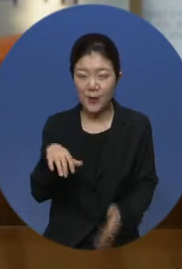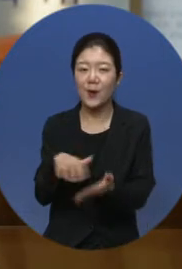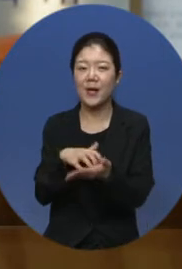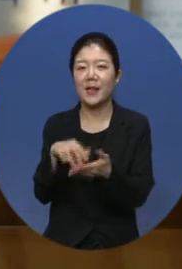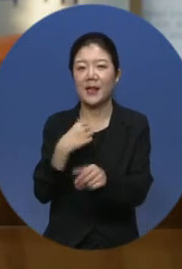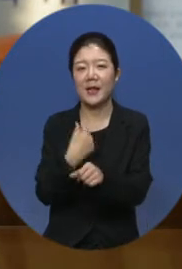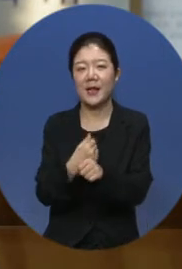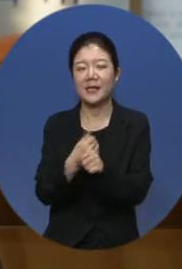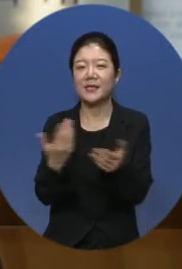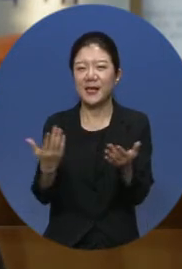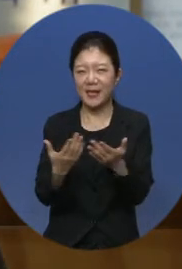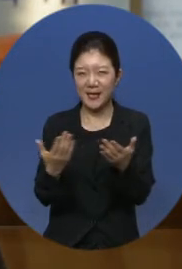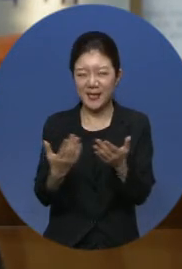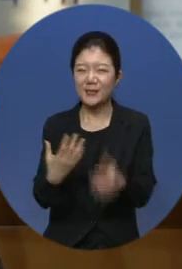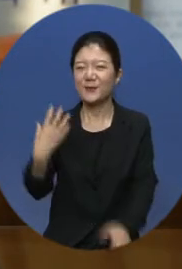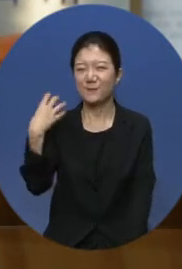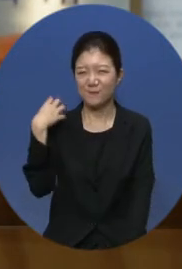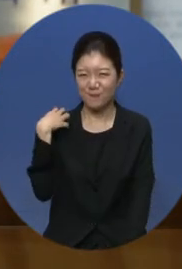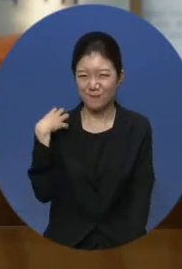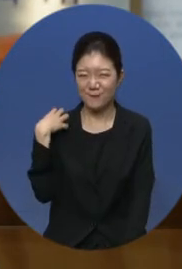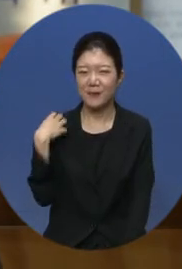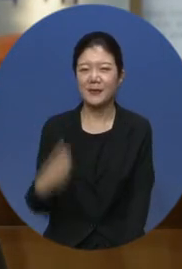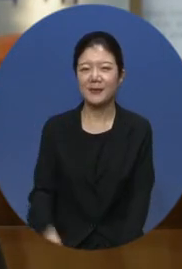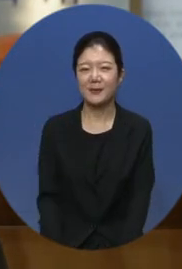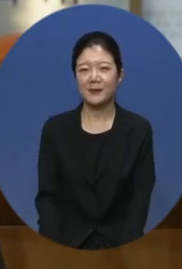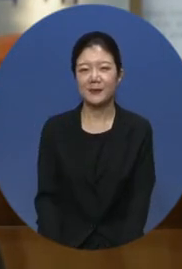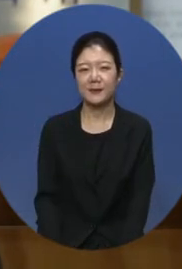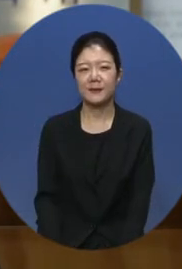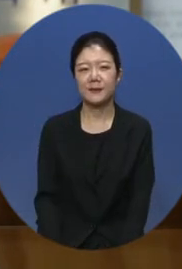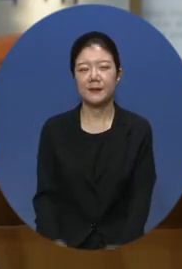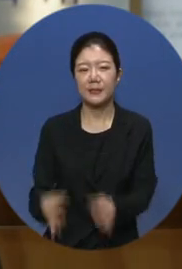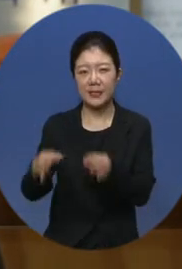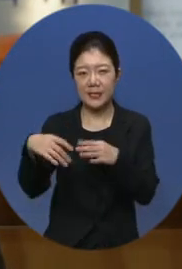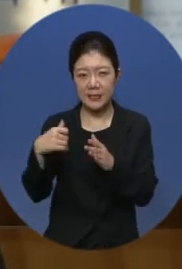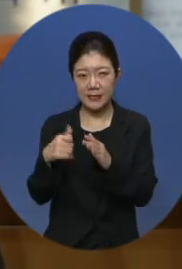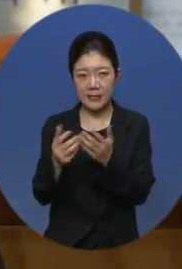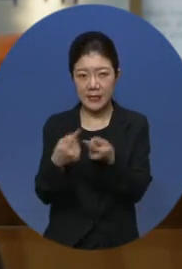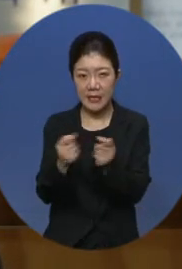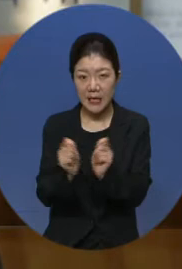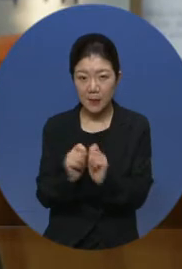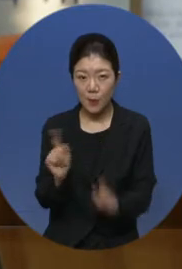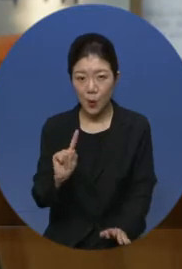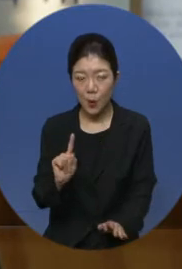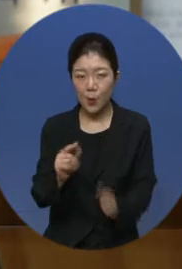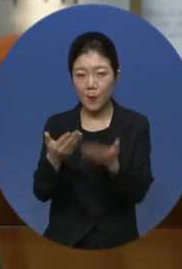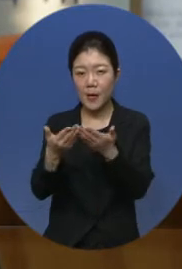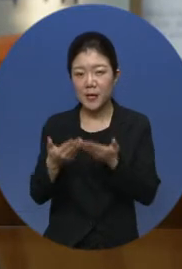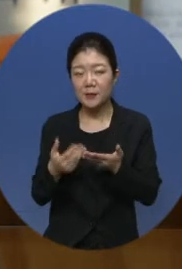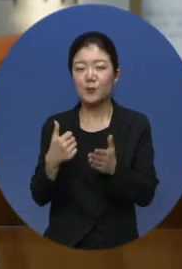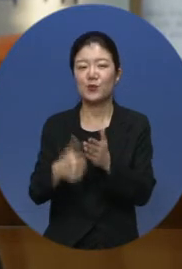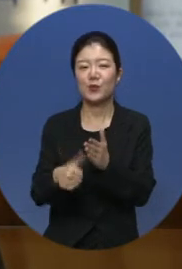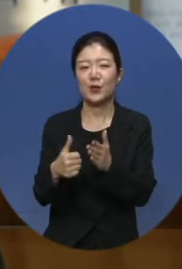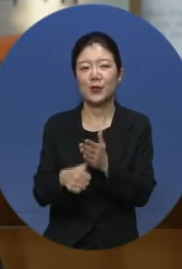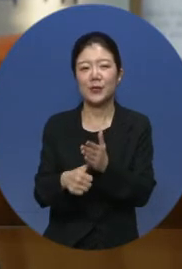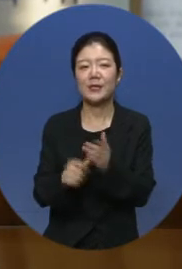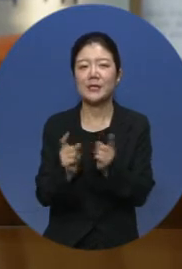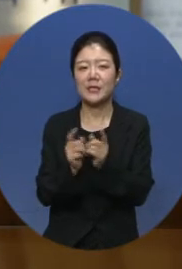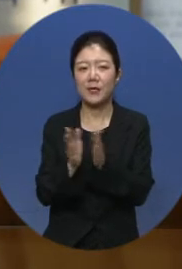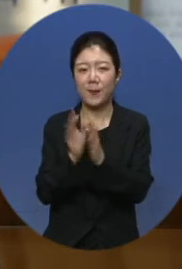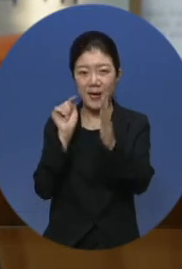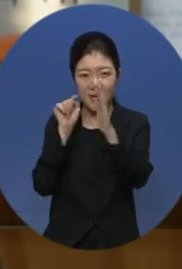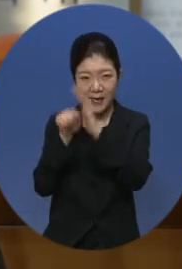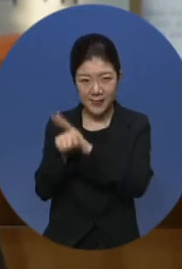되는 포스 업무까지 감당을 하시게 되고요. 그리고 기증팀은 이제 기증을 해주시는 분들에게 직접